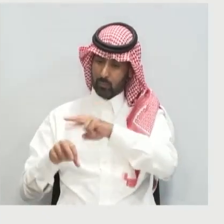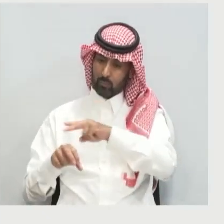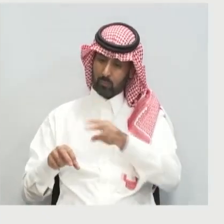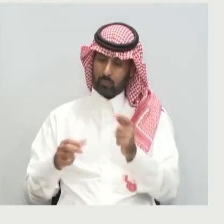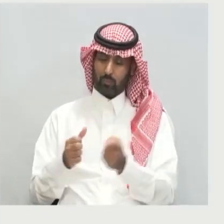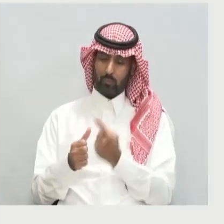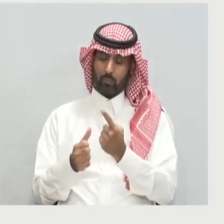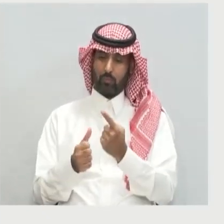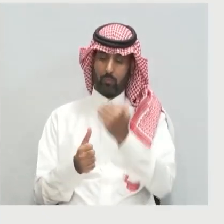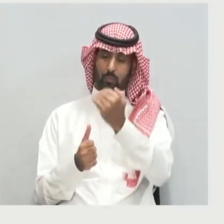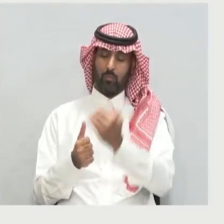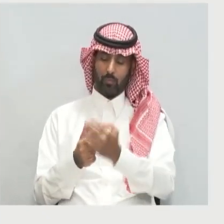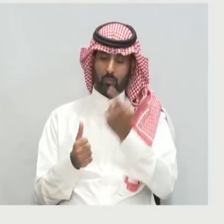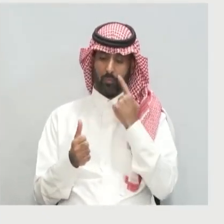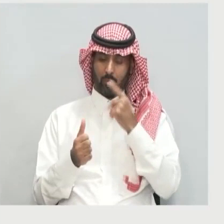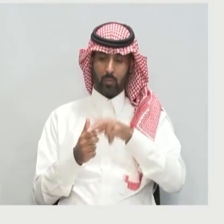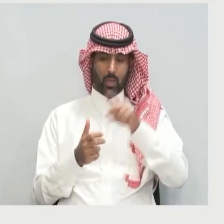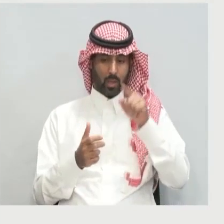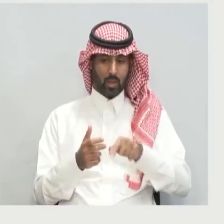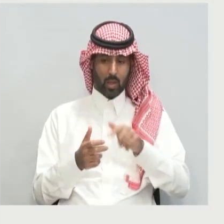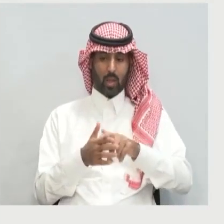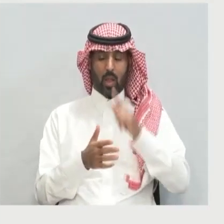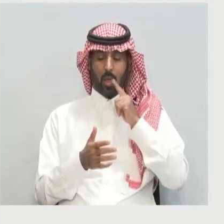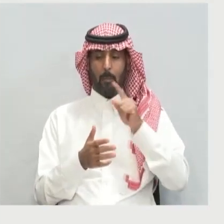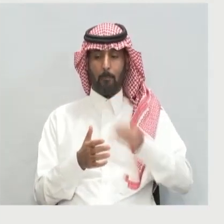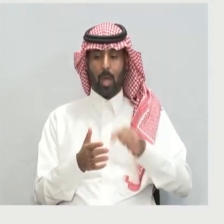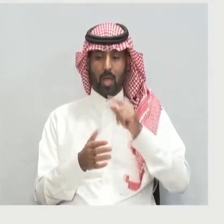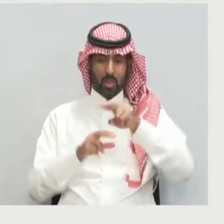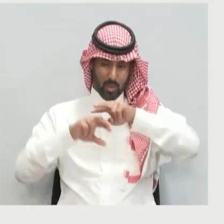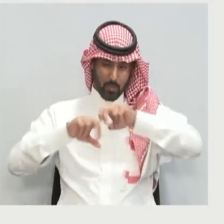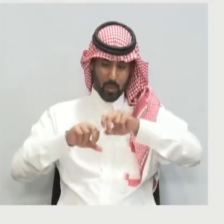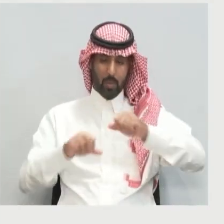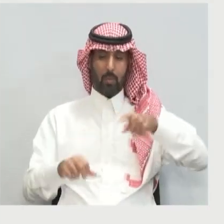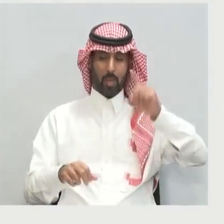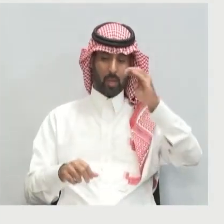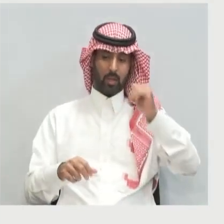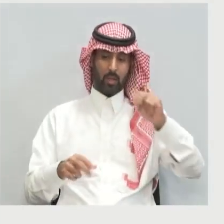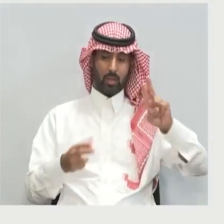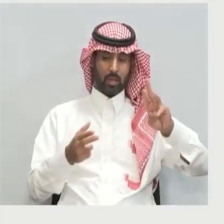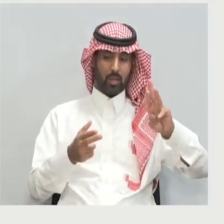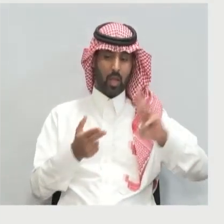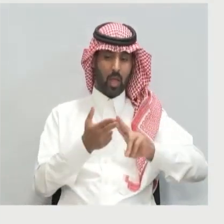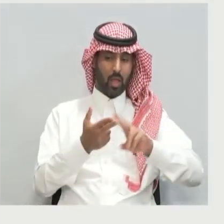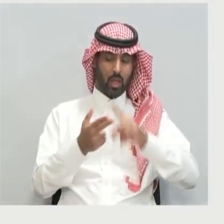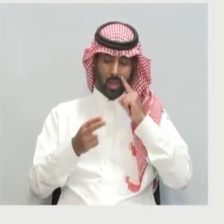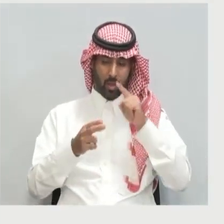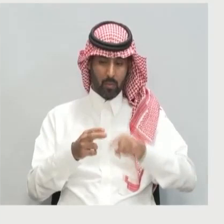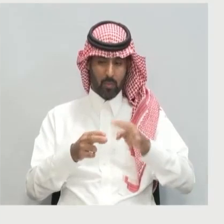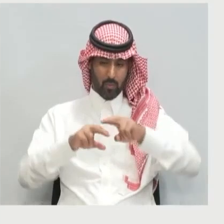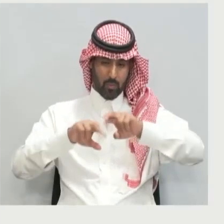اولا استخدم محرك بحث للعثور على معلومات حول انواع الشبكات